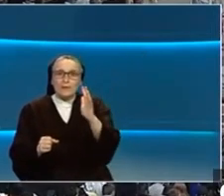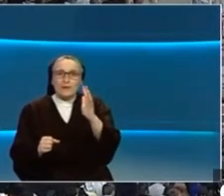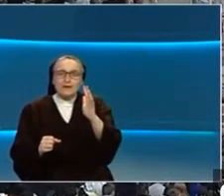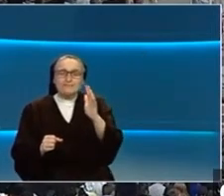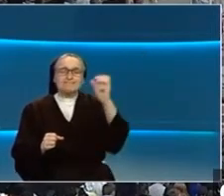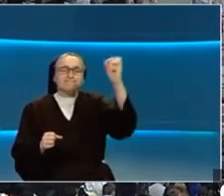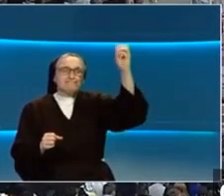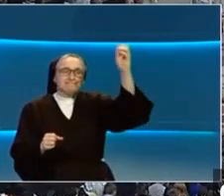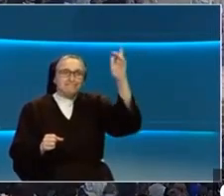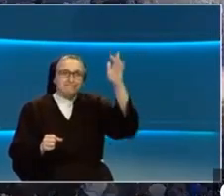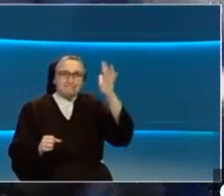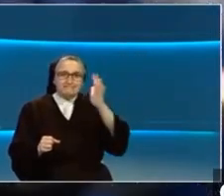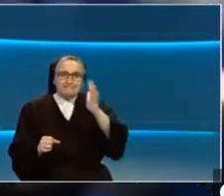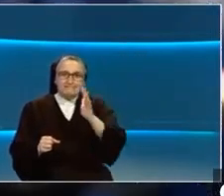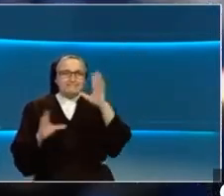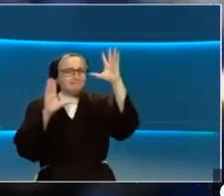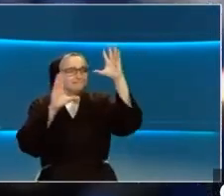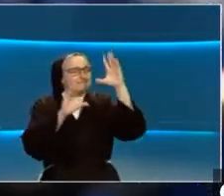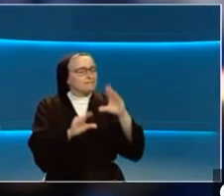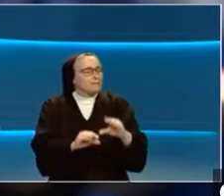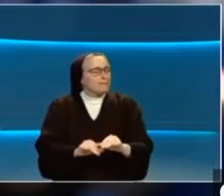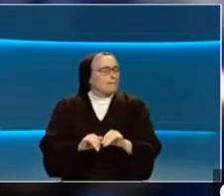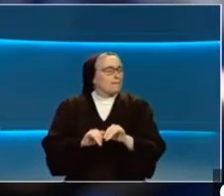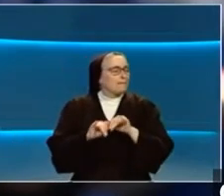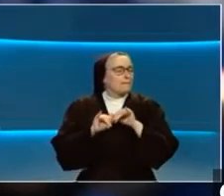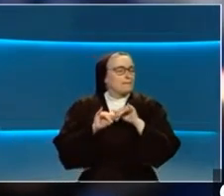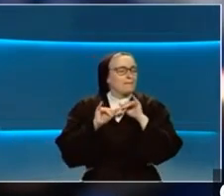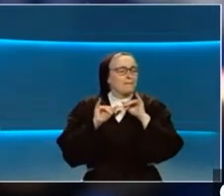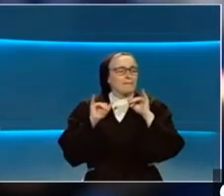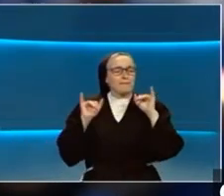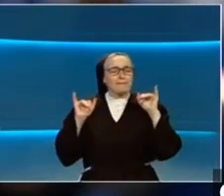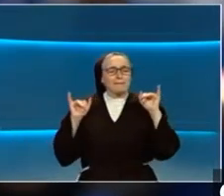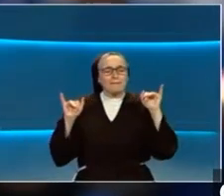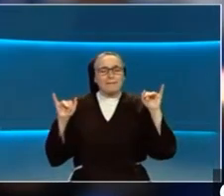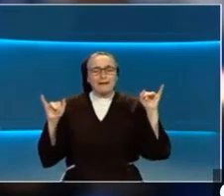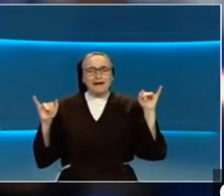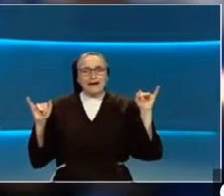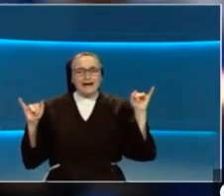consecratus, ad noctis huius caliginem